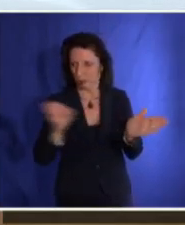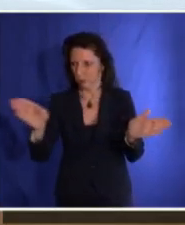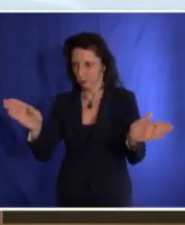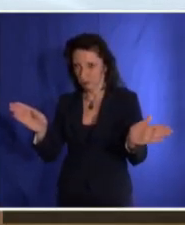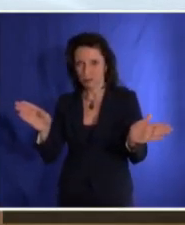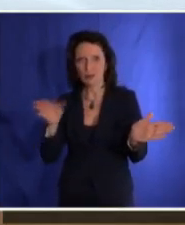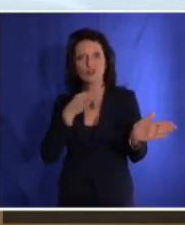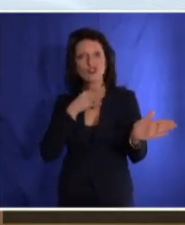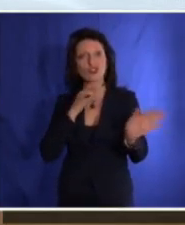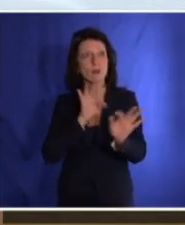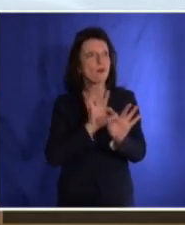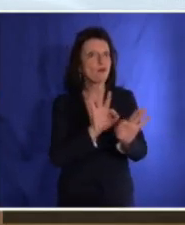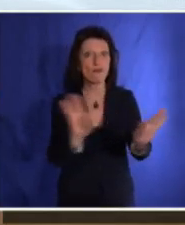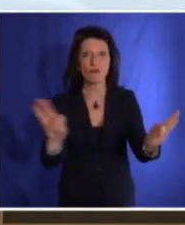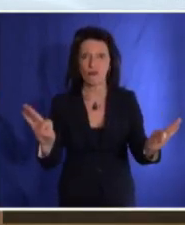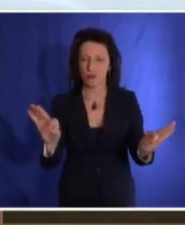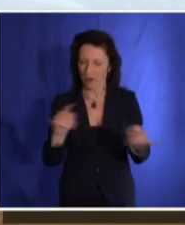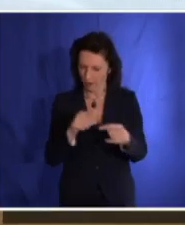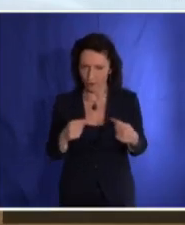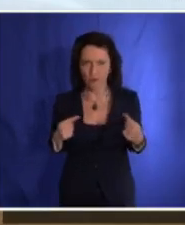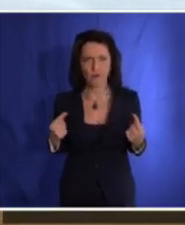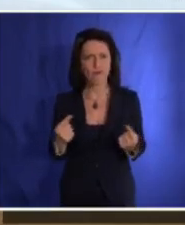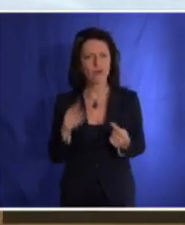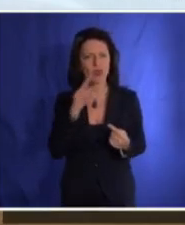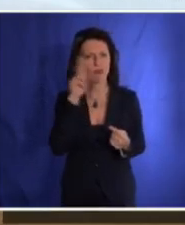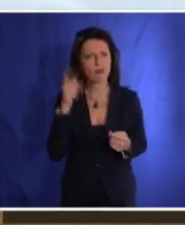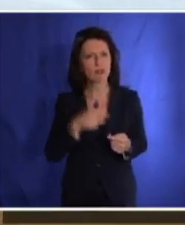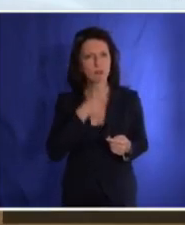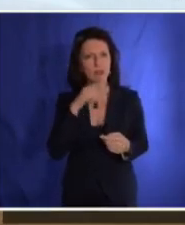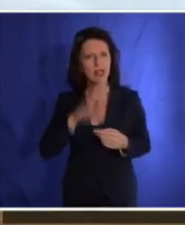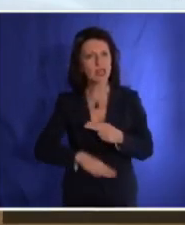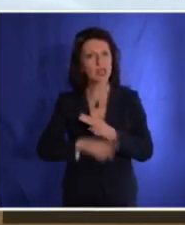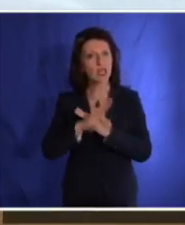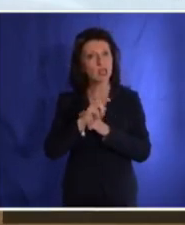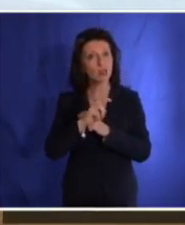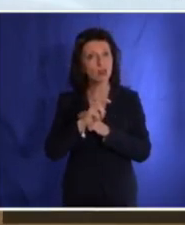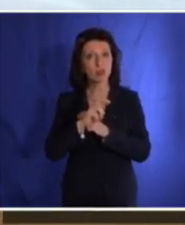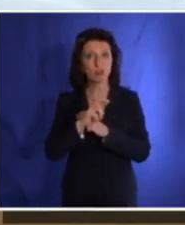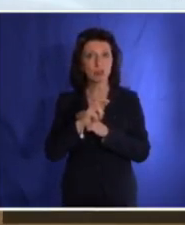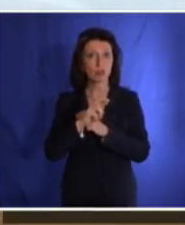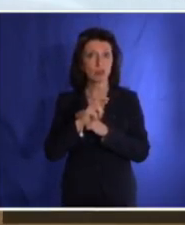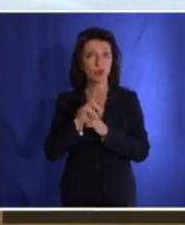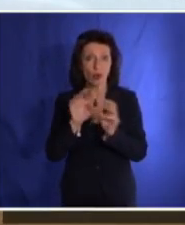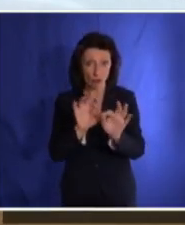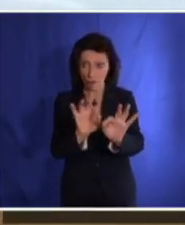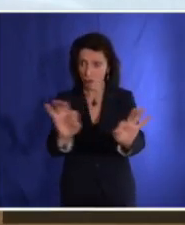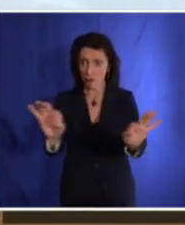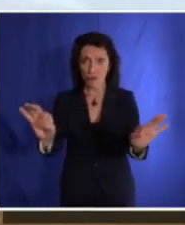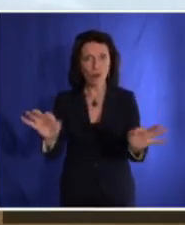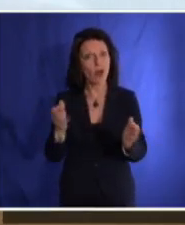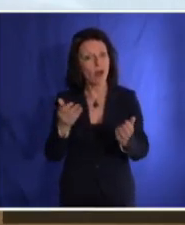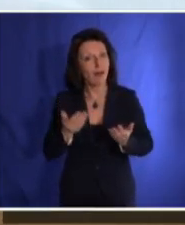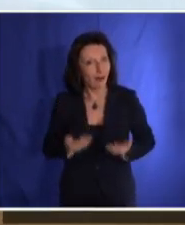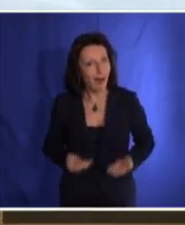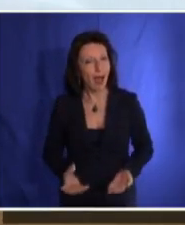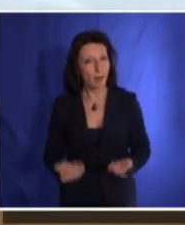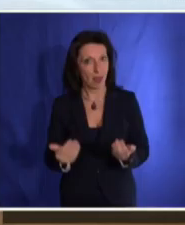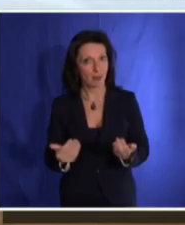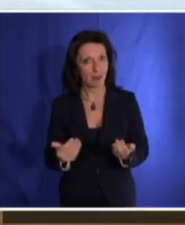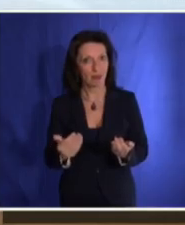Wir, die Volkspartei Niederösterreich, sind die natürliche Heimat für diese breite Mitte.